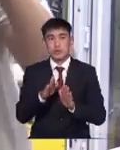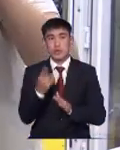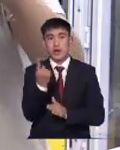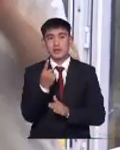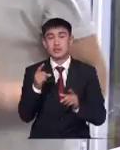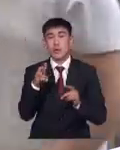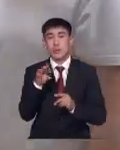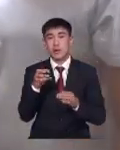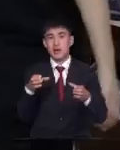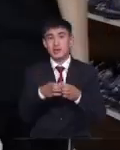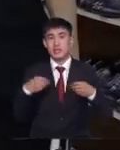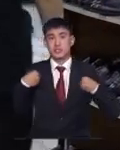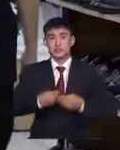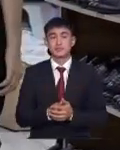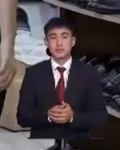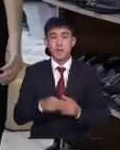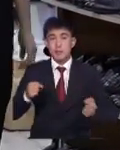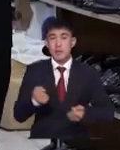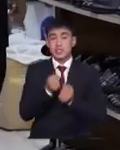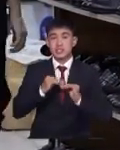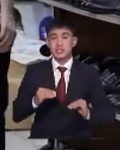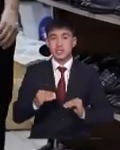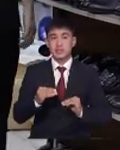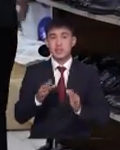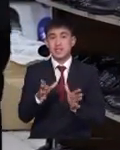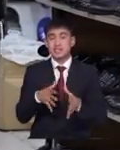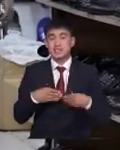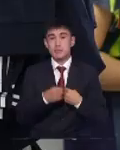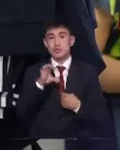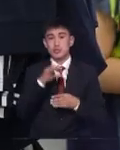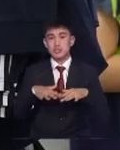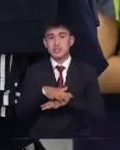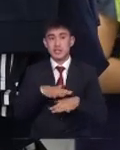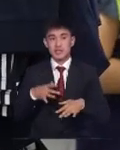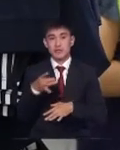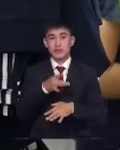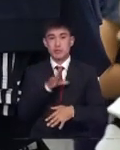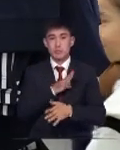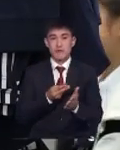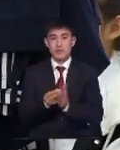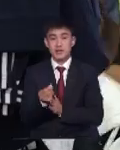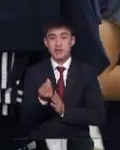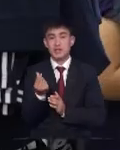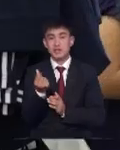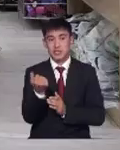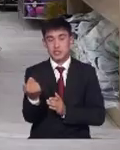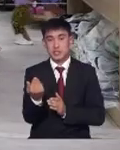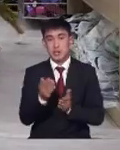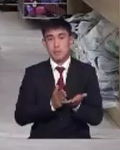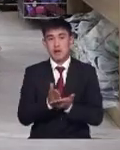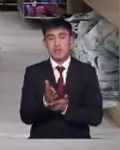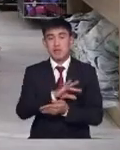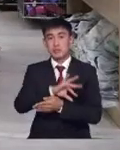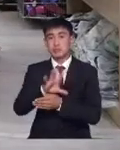один комплект одежды. Для поддержки детей и семей социально уязвимых слоев населения в регионе были выделены денежные средства, направленные